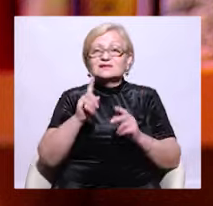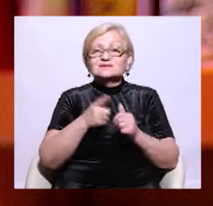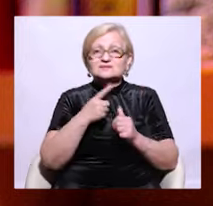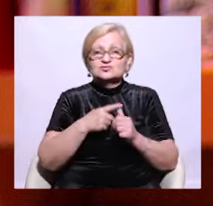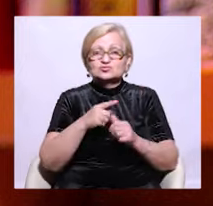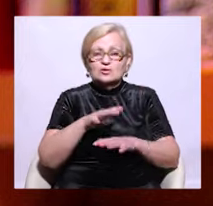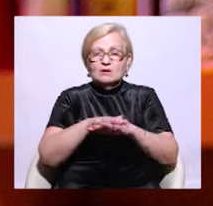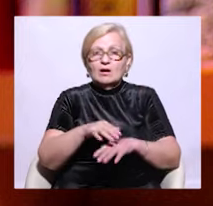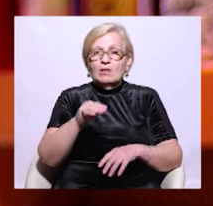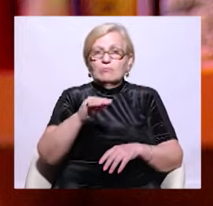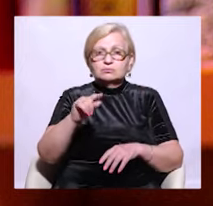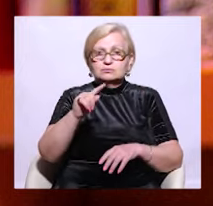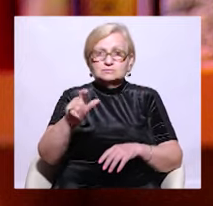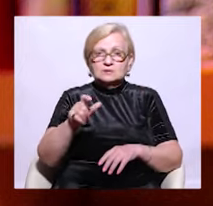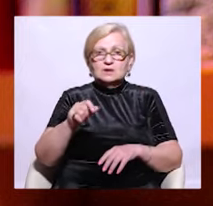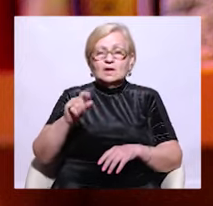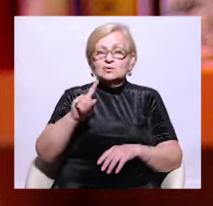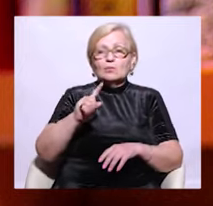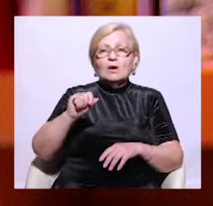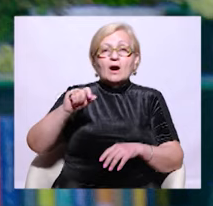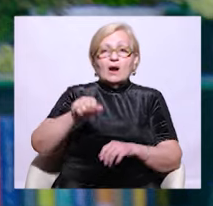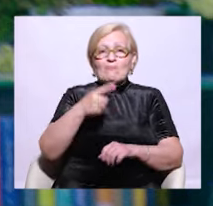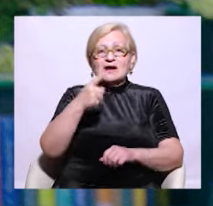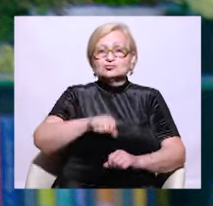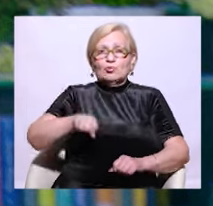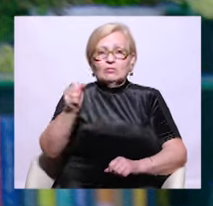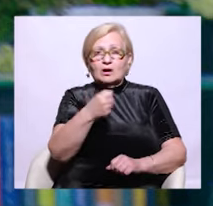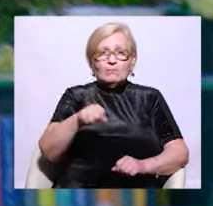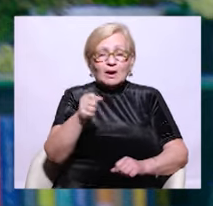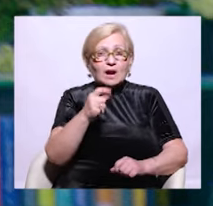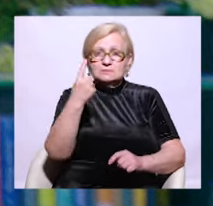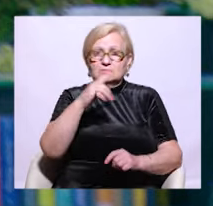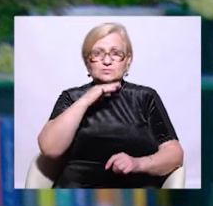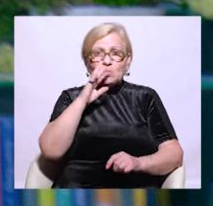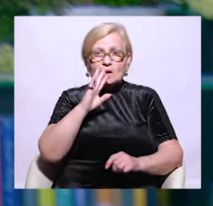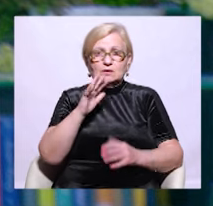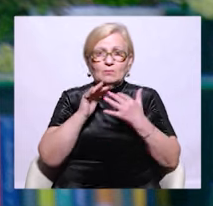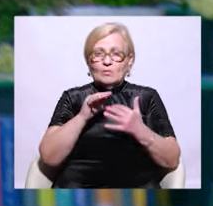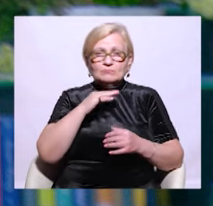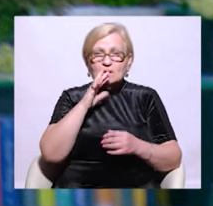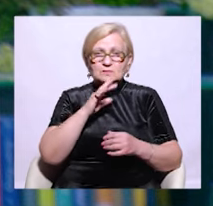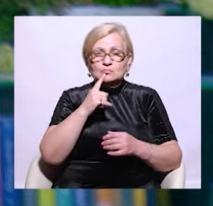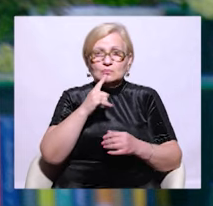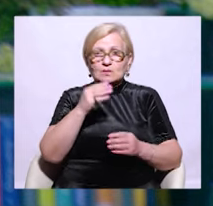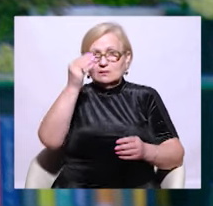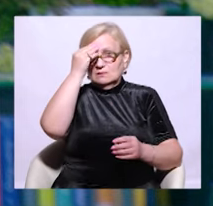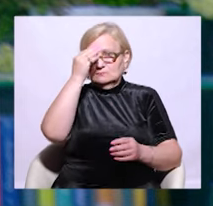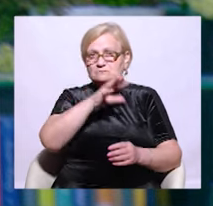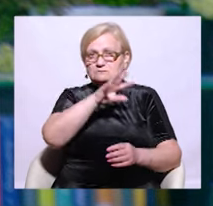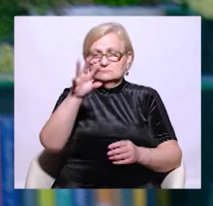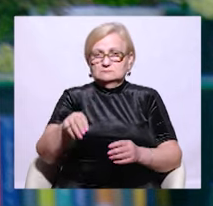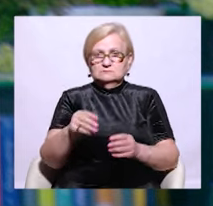რომ ხმალს გვერდით ამოსდგომოდა იდეა ან იდეათა მთელი სისტემა, რომელიც